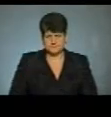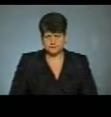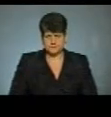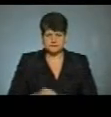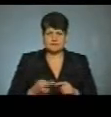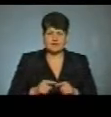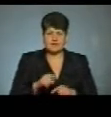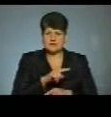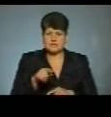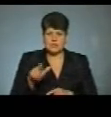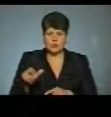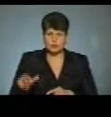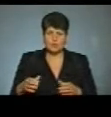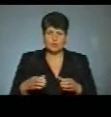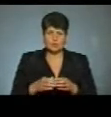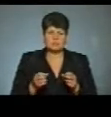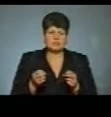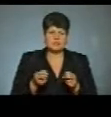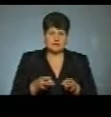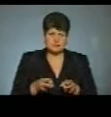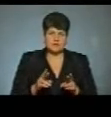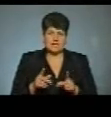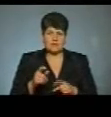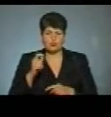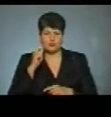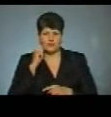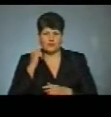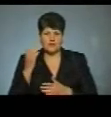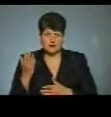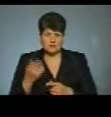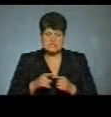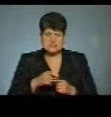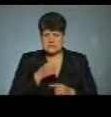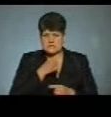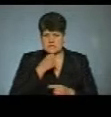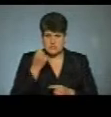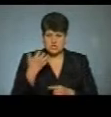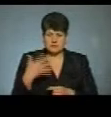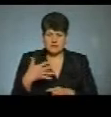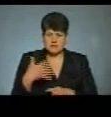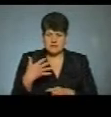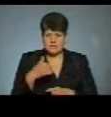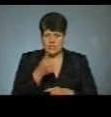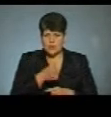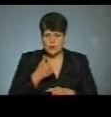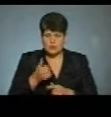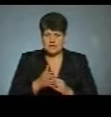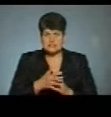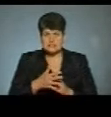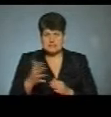люди групи ризику, як за віком, це люди старші 50 та